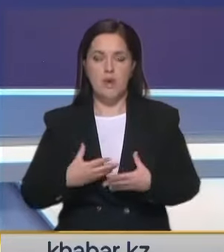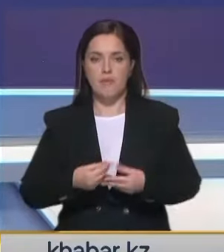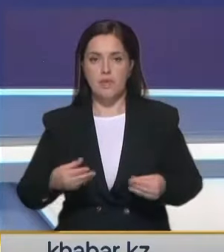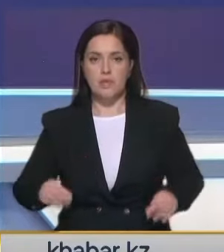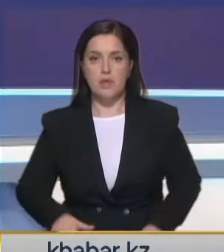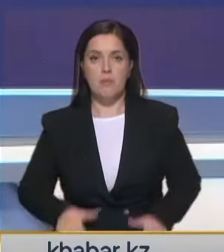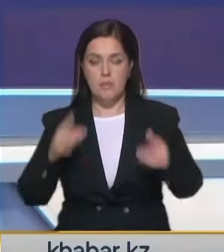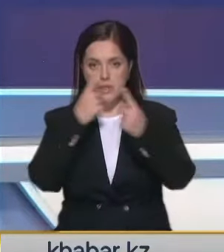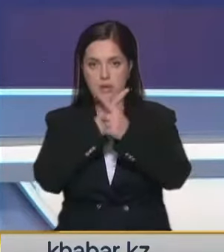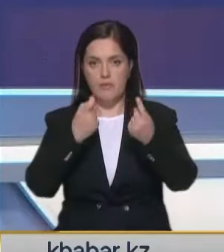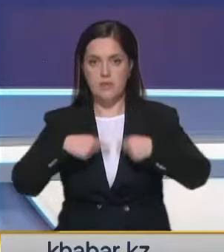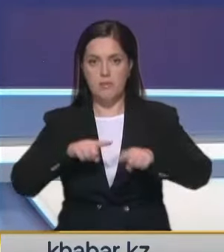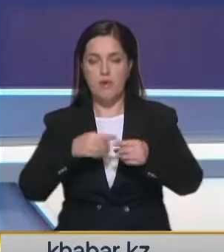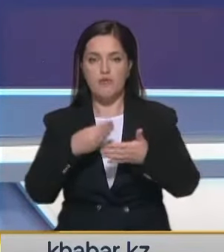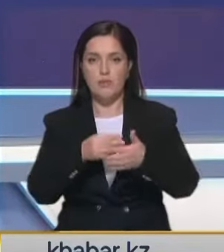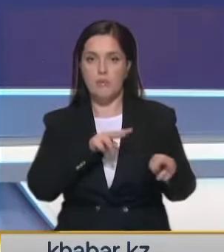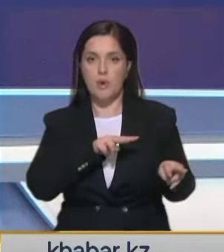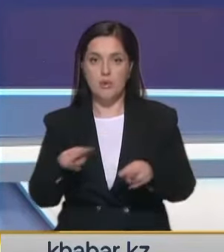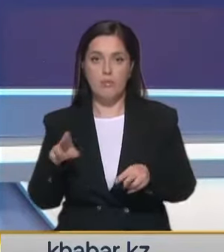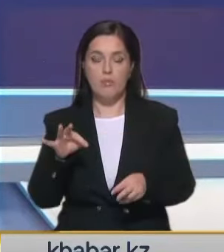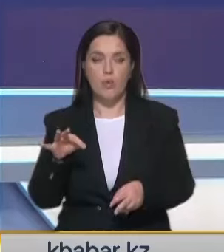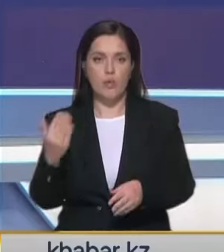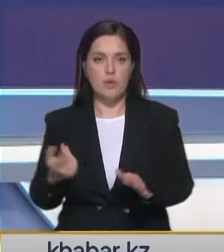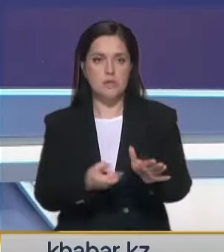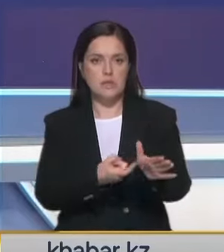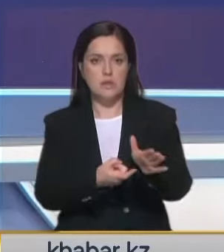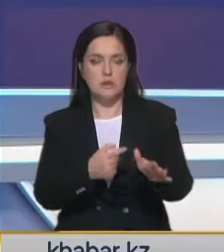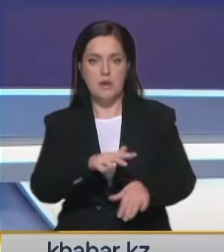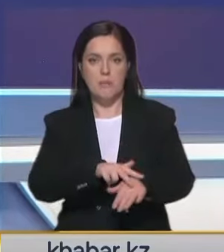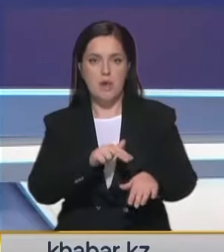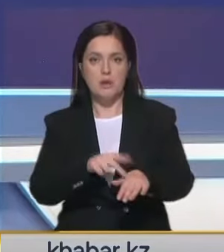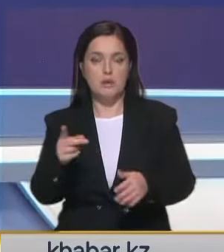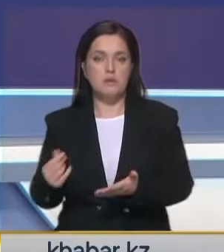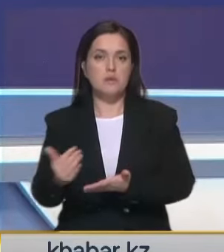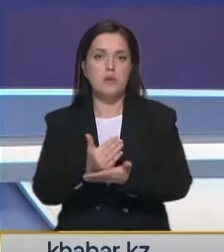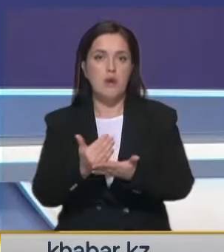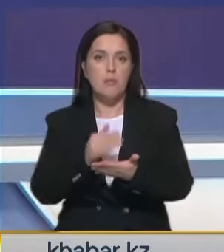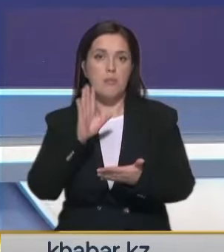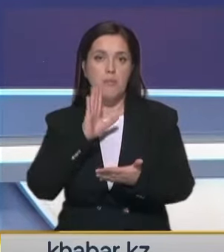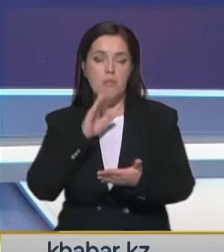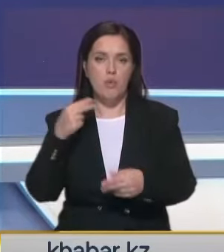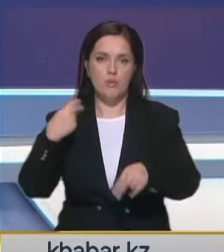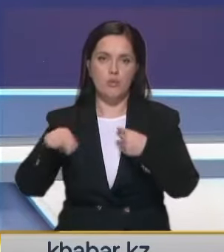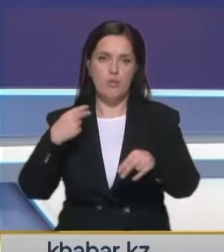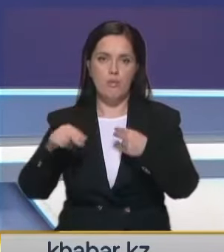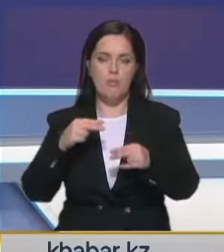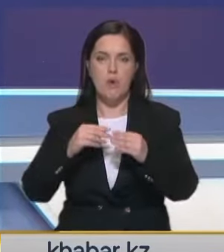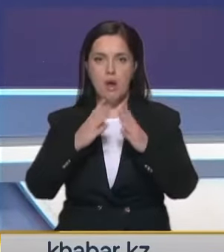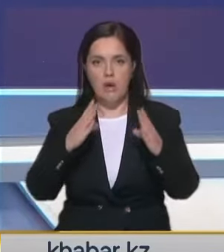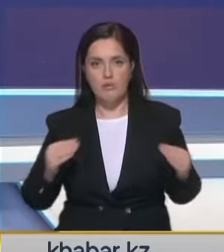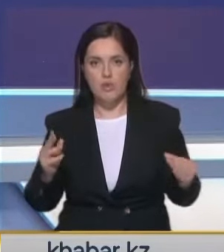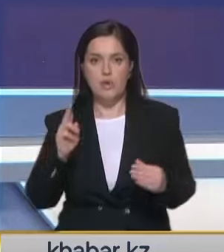паводков. Об этом сообщили в агентстве по финмониторингу. По данным следствия, на собранные средства задержанная покупала элитное авто и